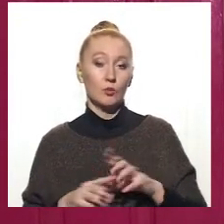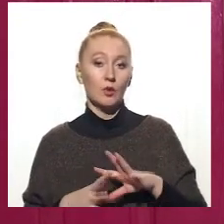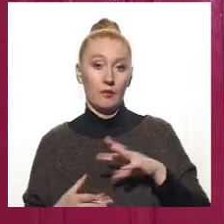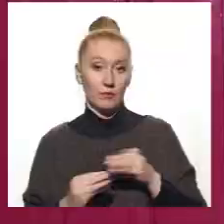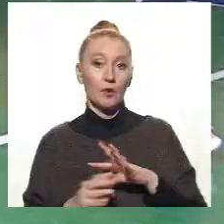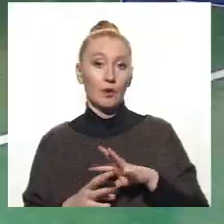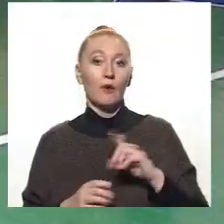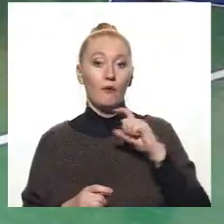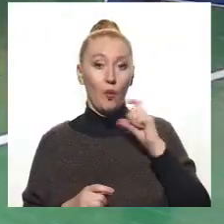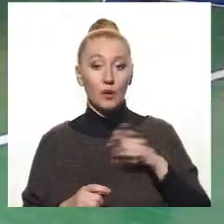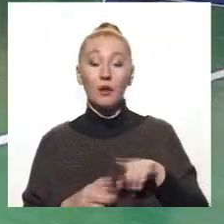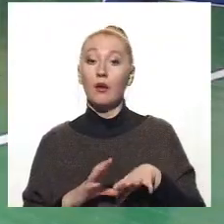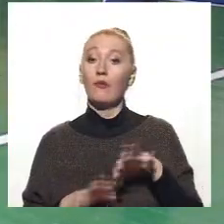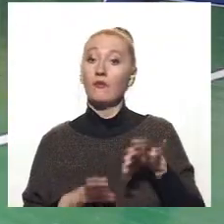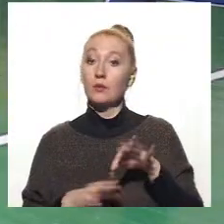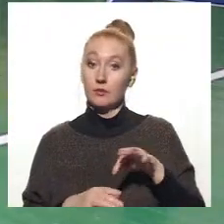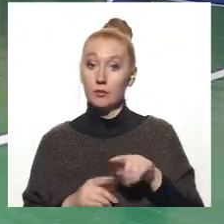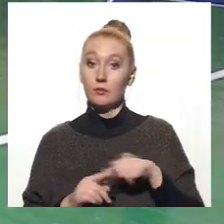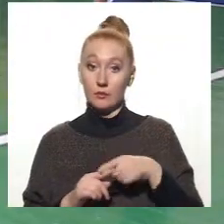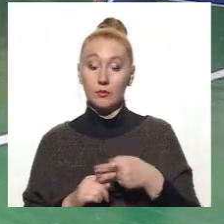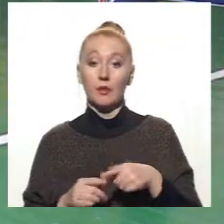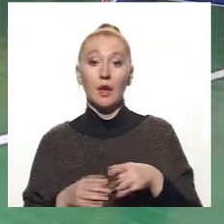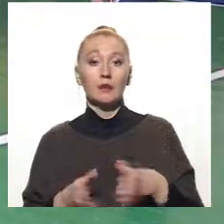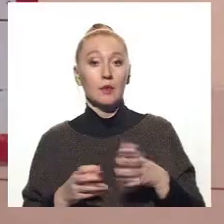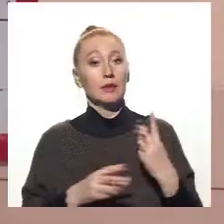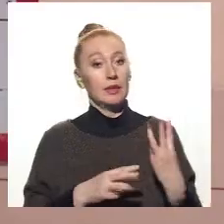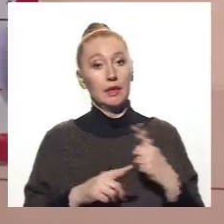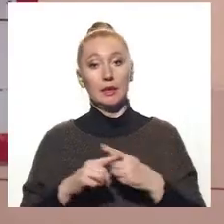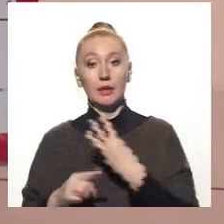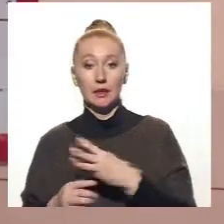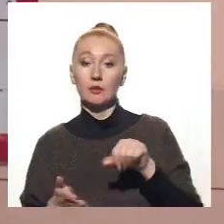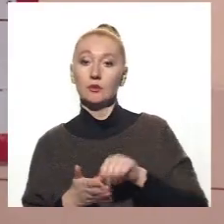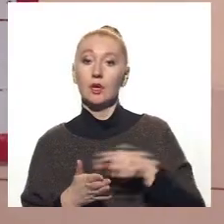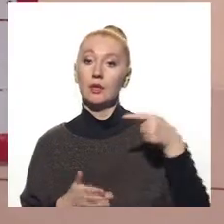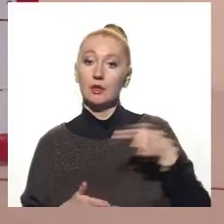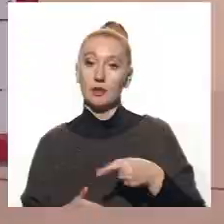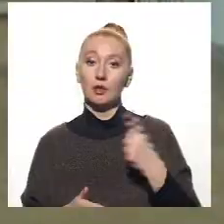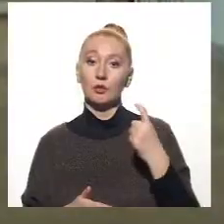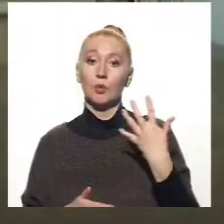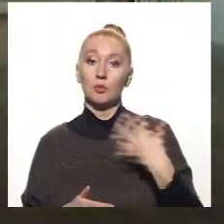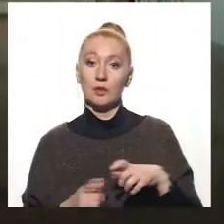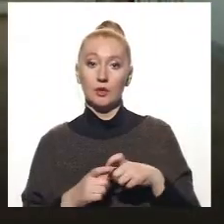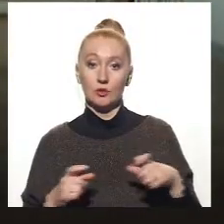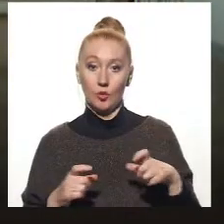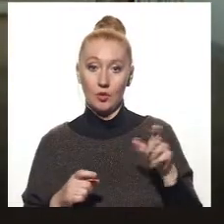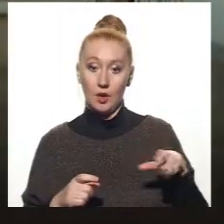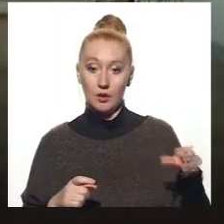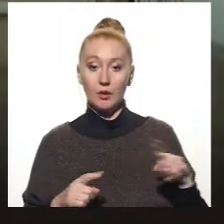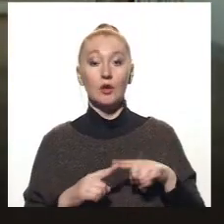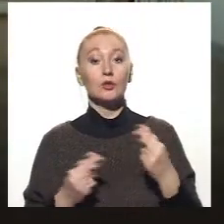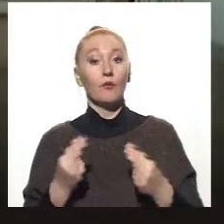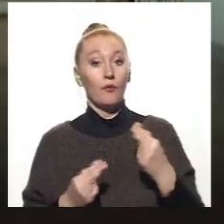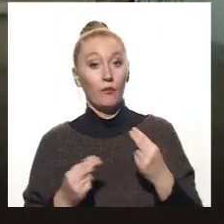взагалі в Україні. У відбіркових турах змагань з баскетболу 3-3 взяли участь 1150 школярів. Сьогодні грають